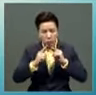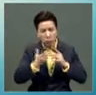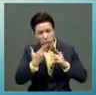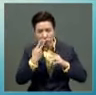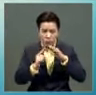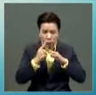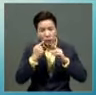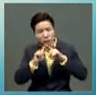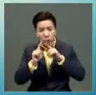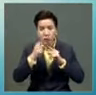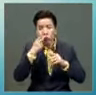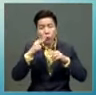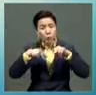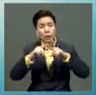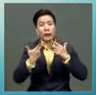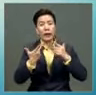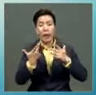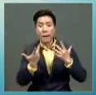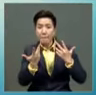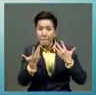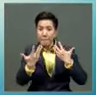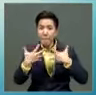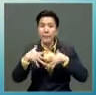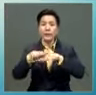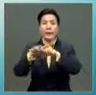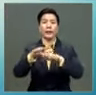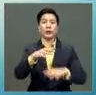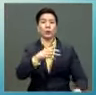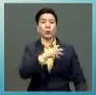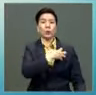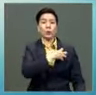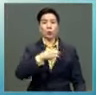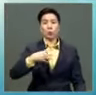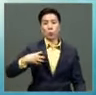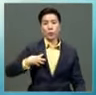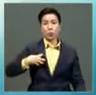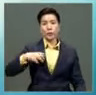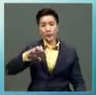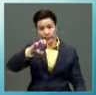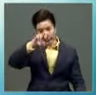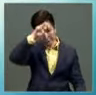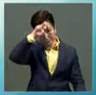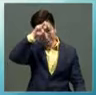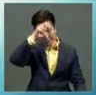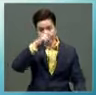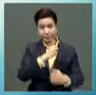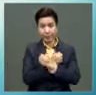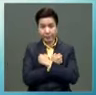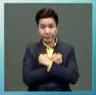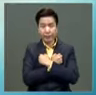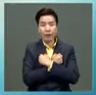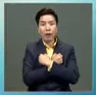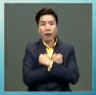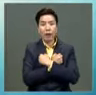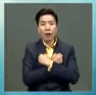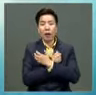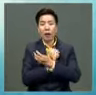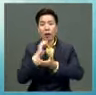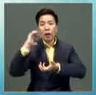ปสู่การต้องประสานไปยังสถานทูตอียิปต์จนได้ความร่ว